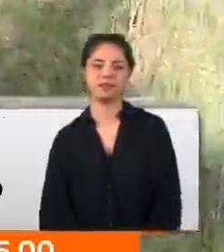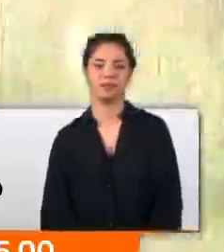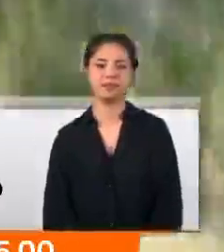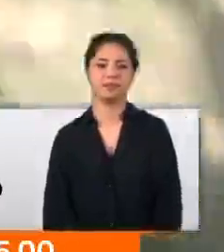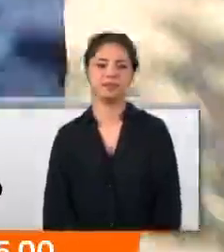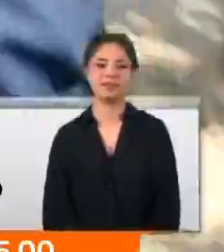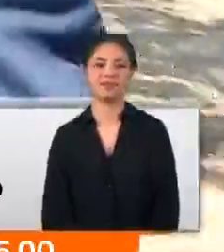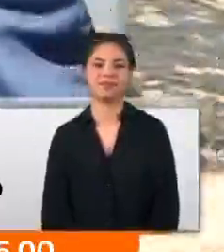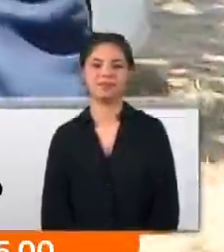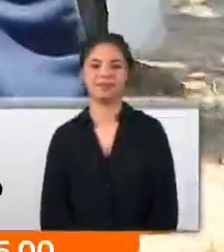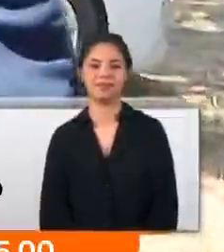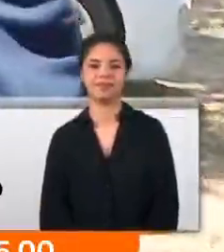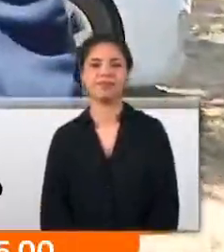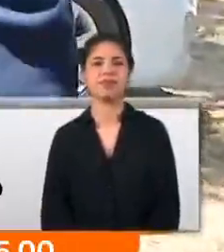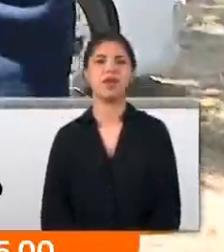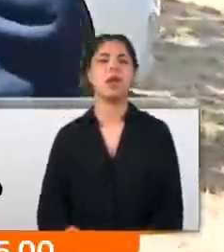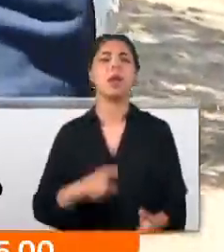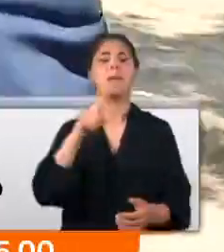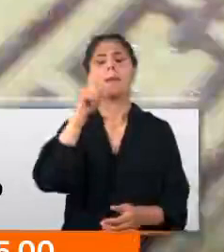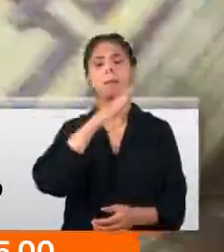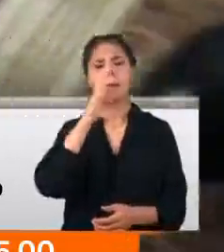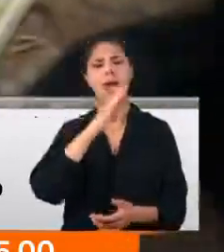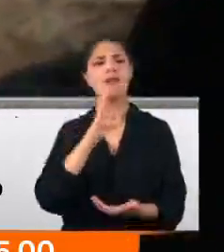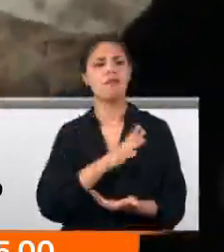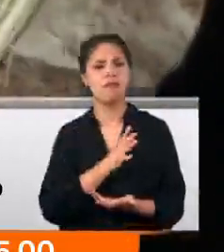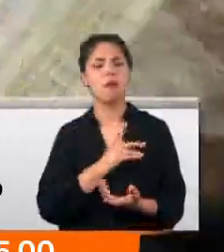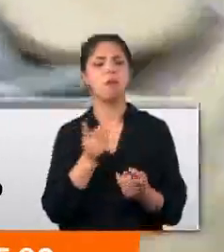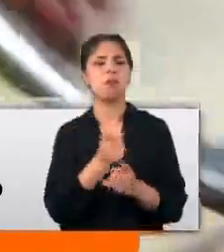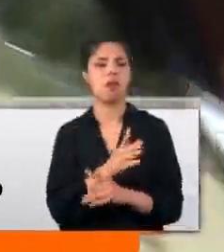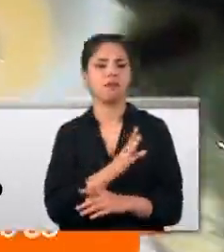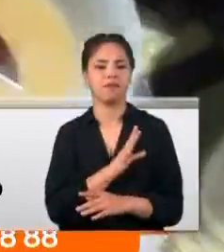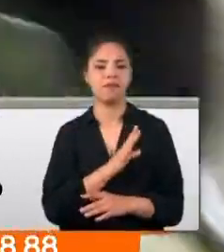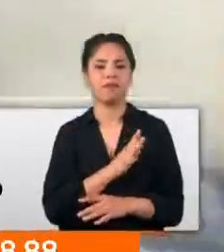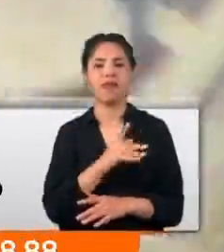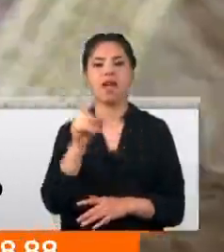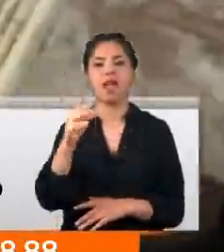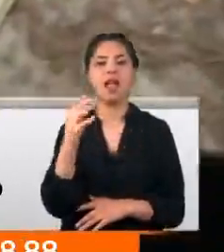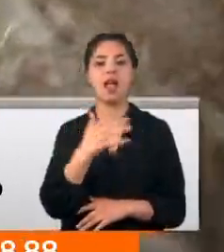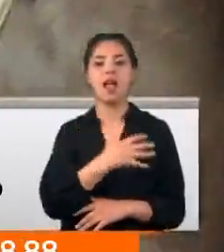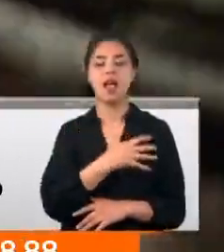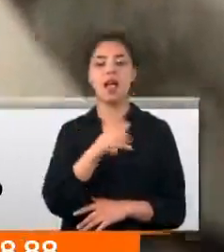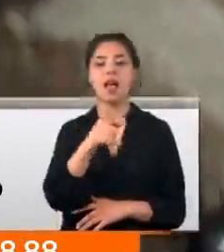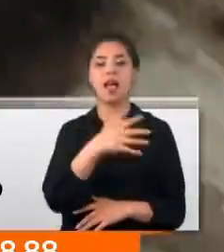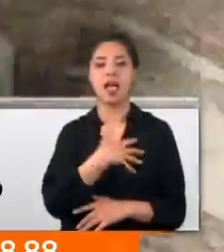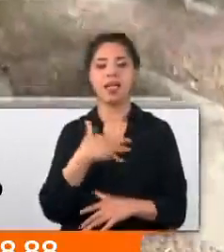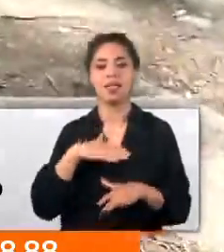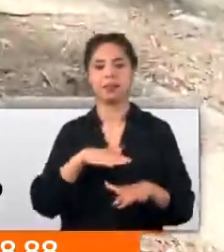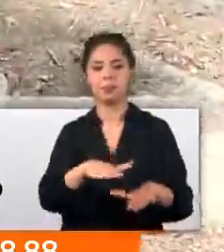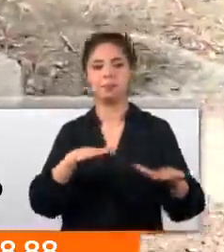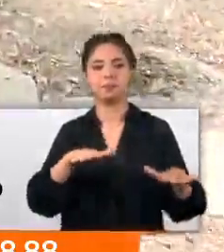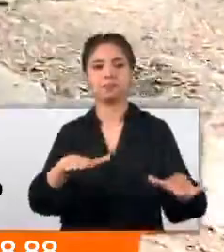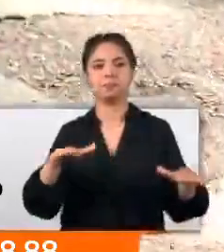Daha ne olsun? Patlıcan var, biber var. Oo, her şey var. Anamız elleriyle açıyor ve manzara aslında her şeyi anlatıyor.